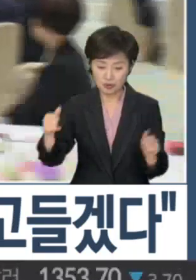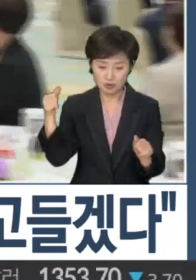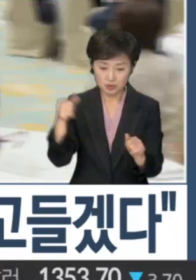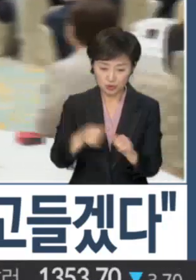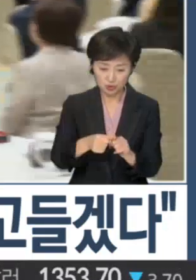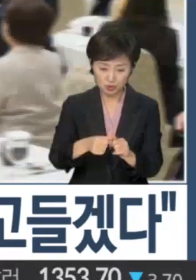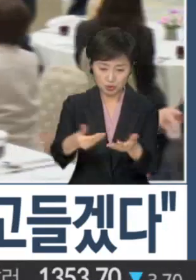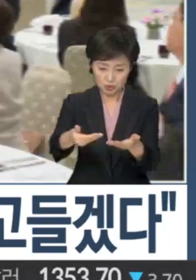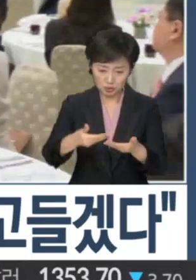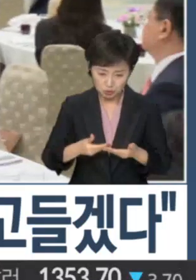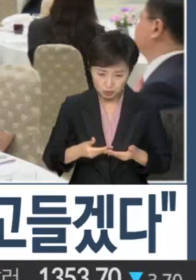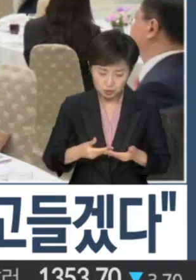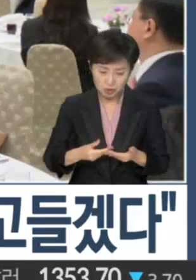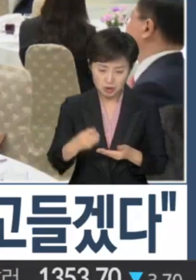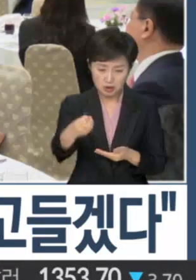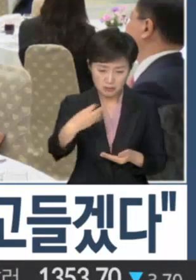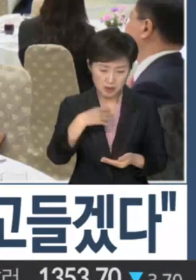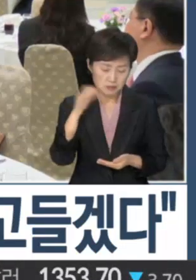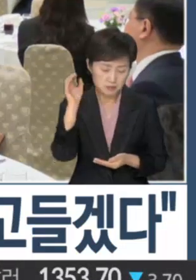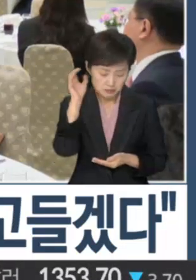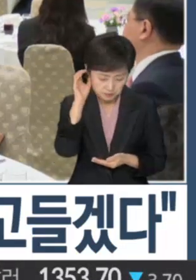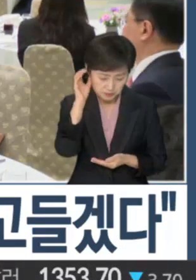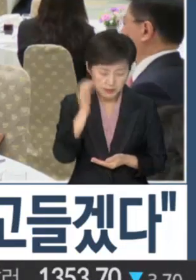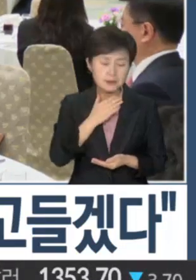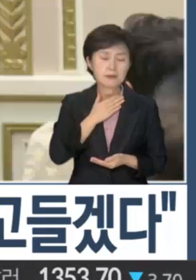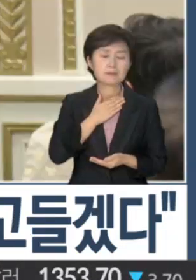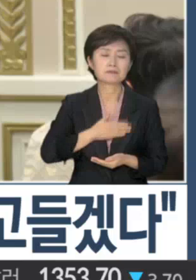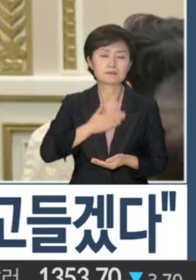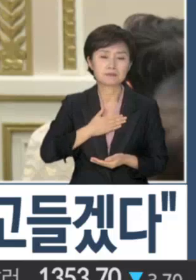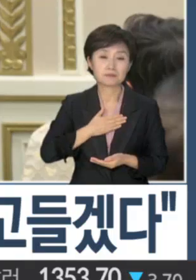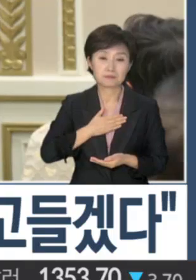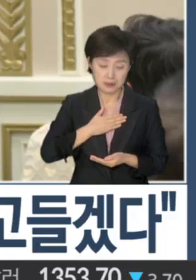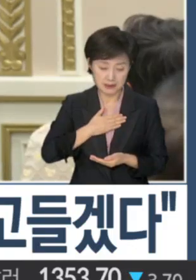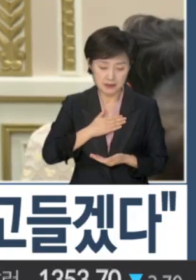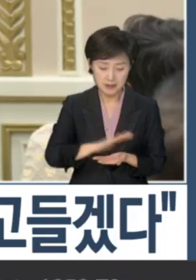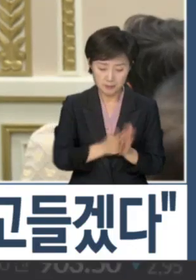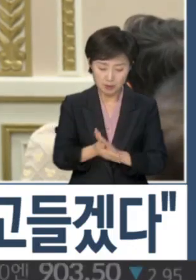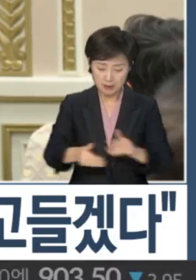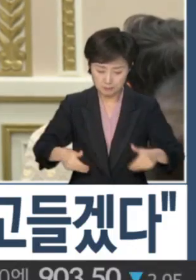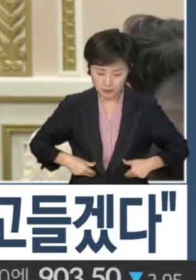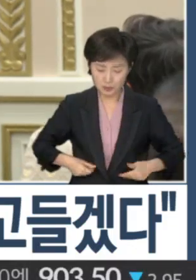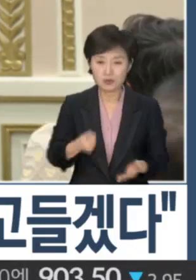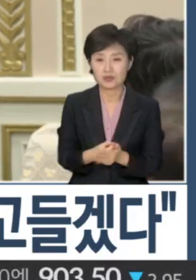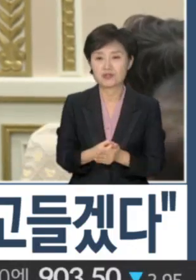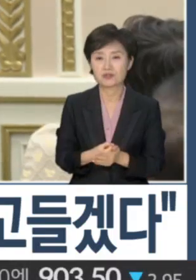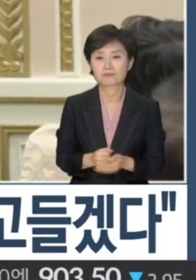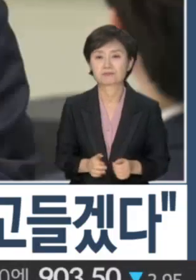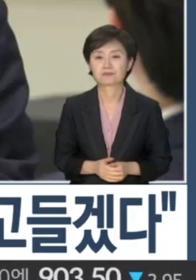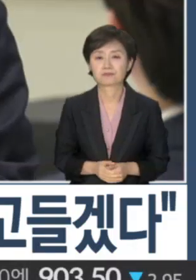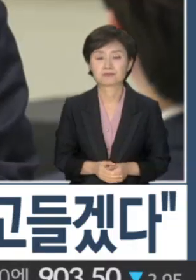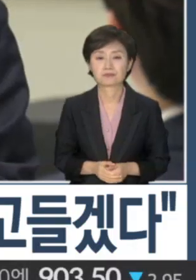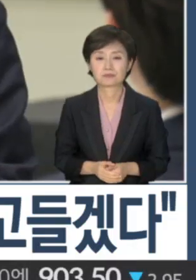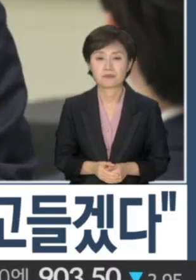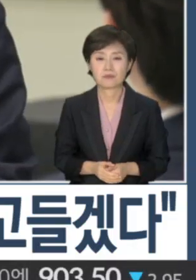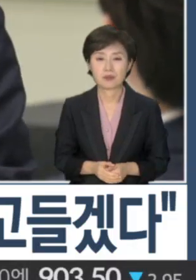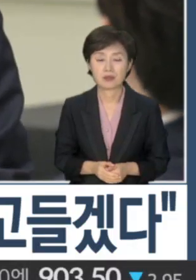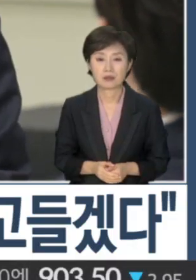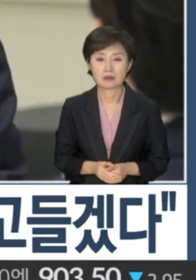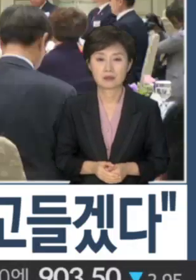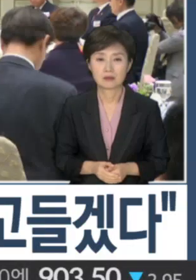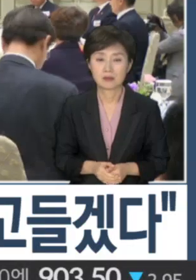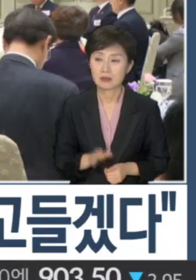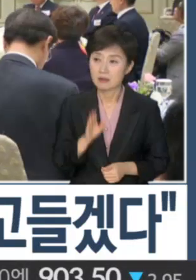목소리가 무엇일지 대통령실과 정부에 대한 변화에 대한 생각들을 갖고 있는 거라 봅니다. 좀처럼 아마 보기